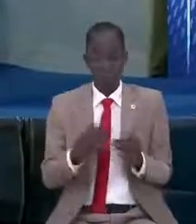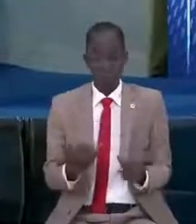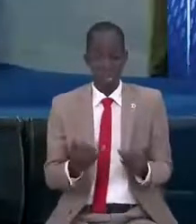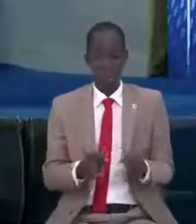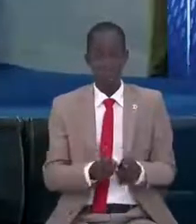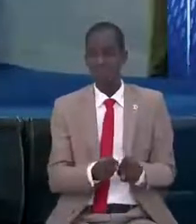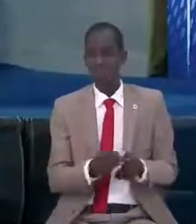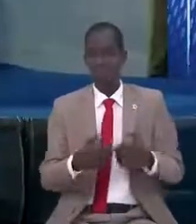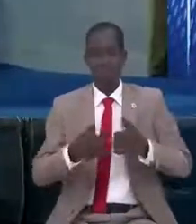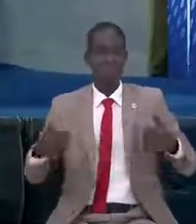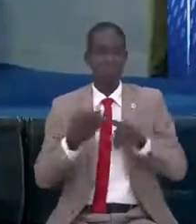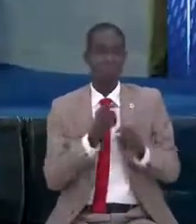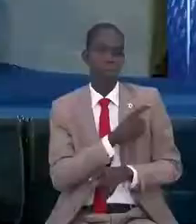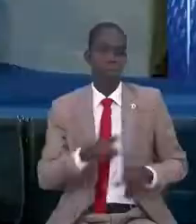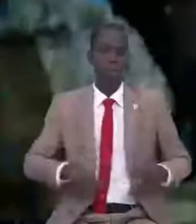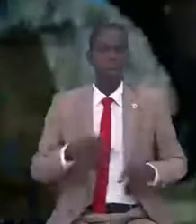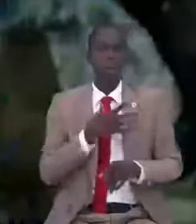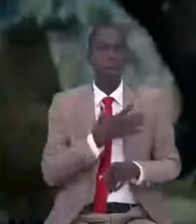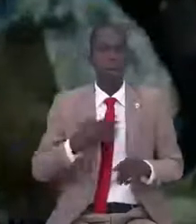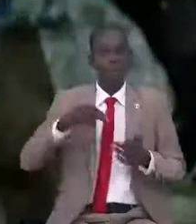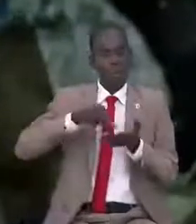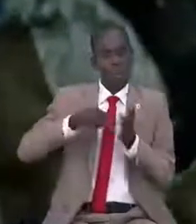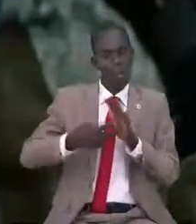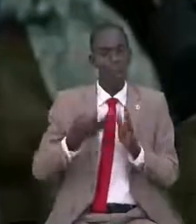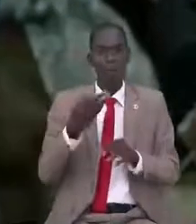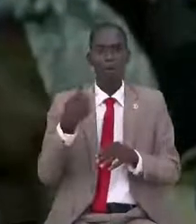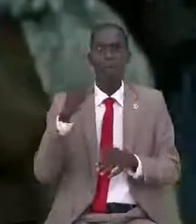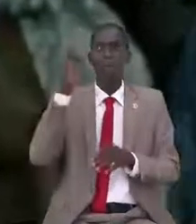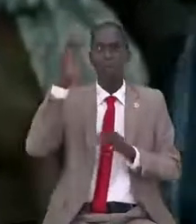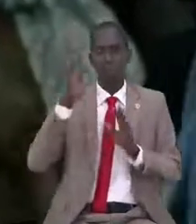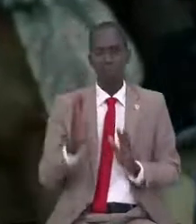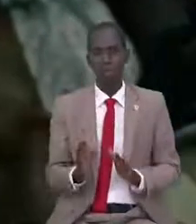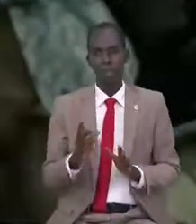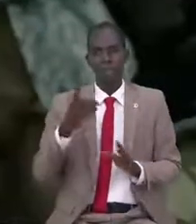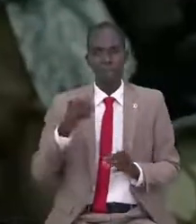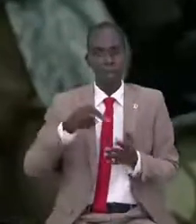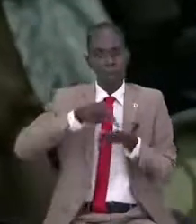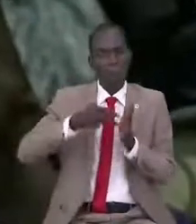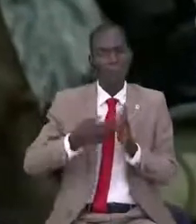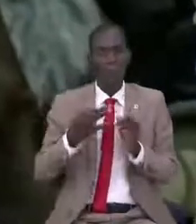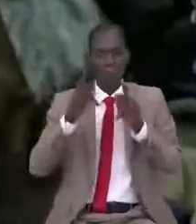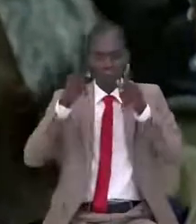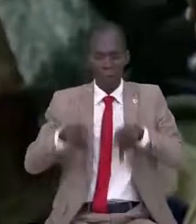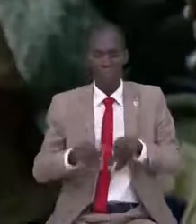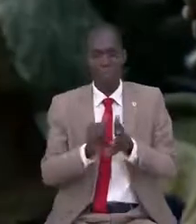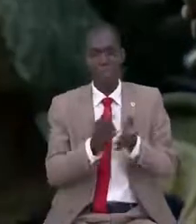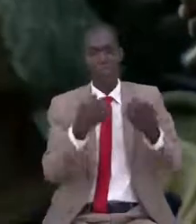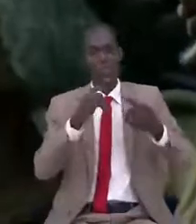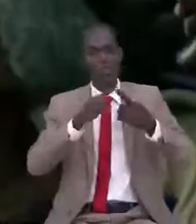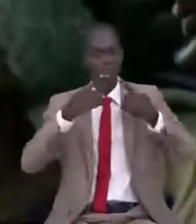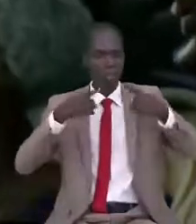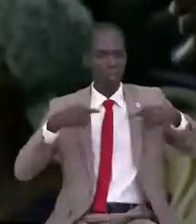Seigneur. Et l'objectif du prédicateur, l'objectif de celui-là qui vient déclarer